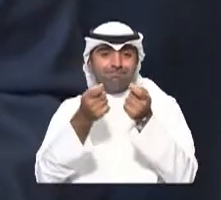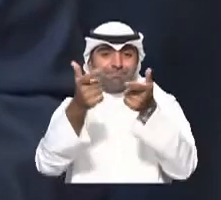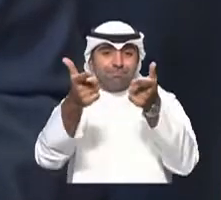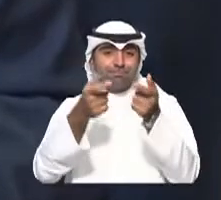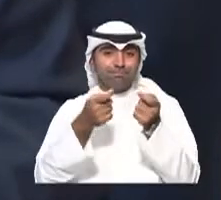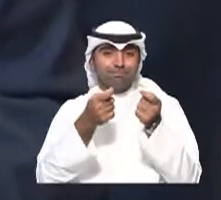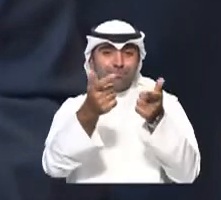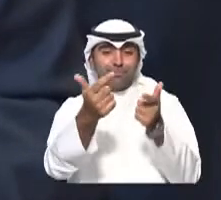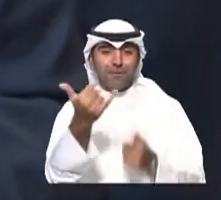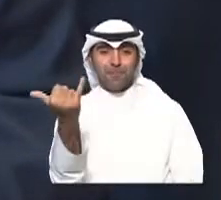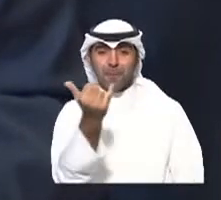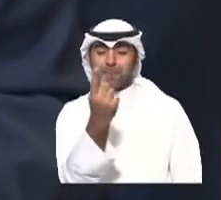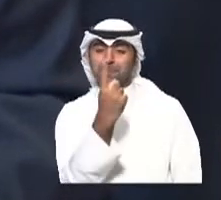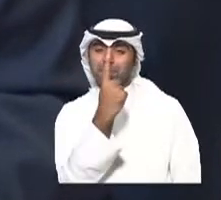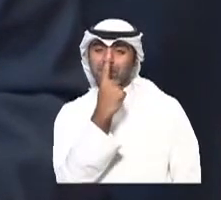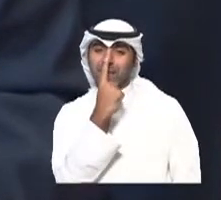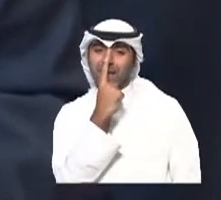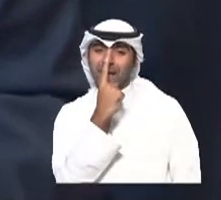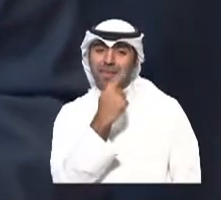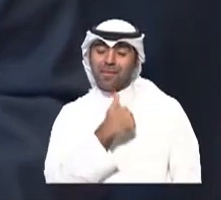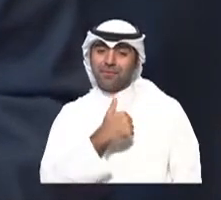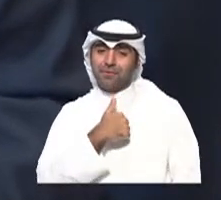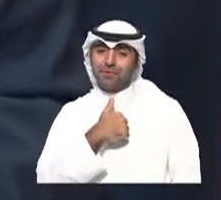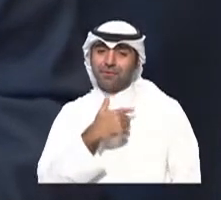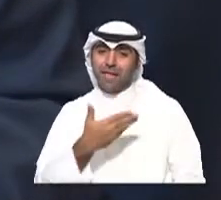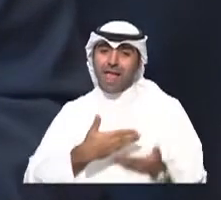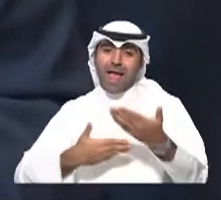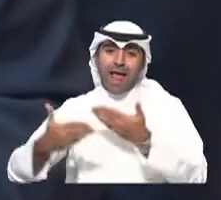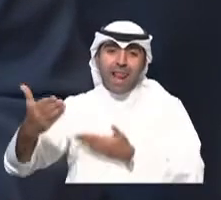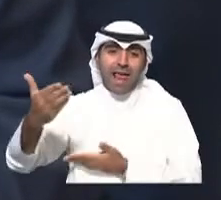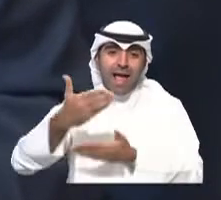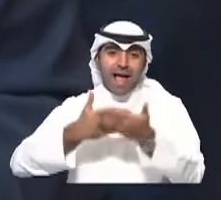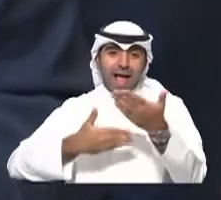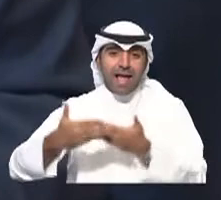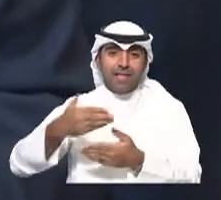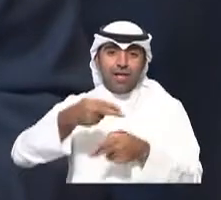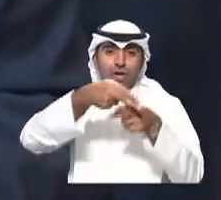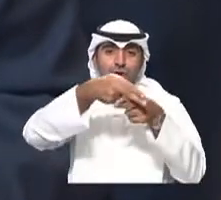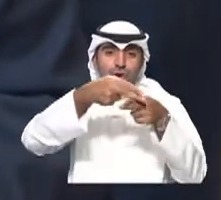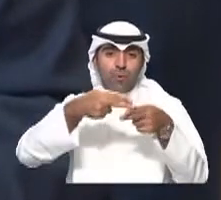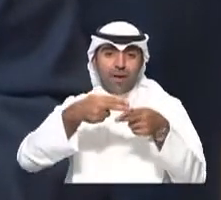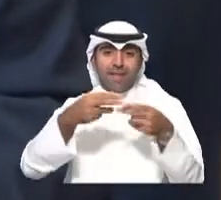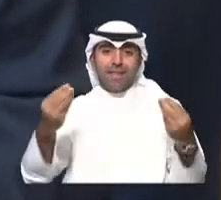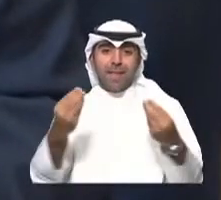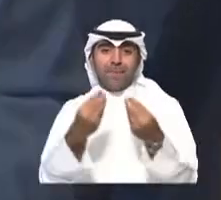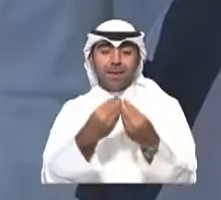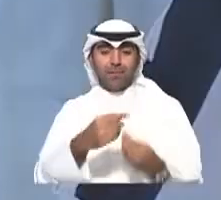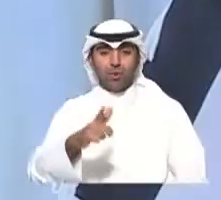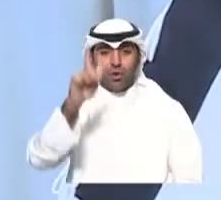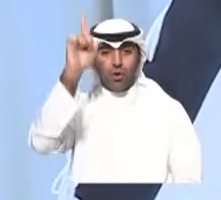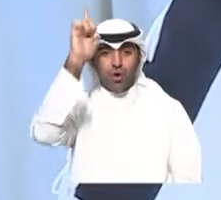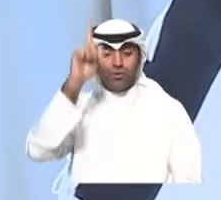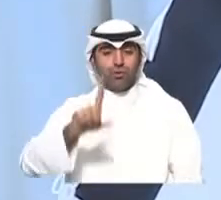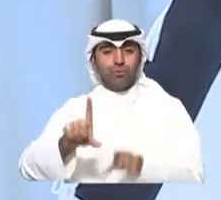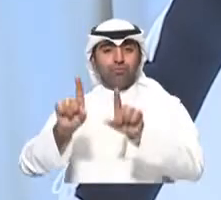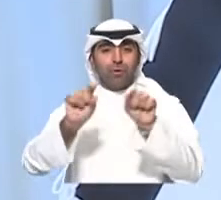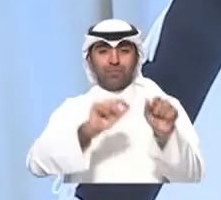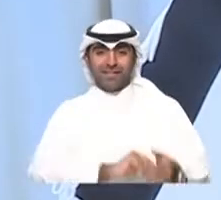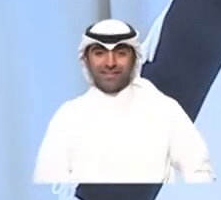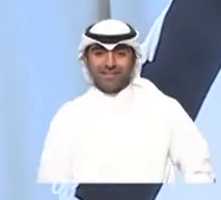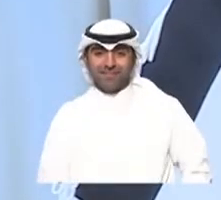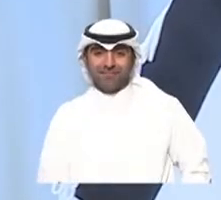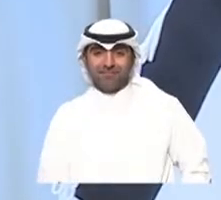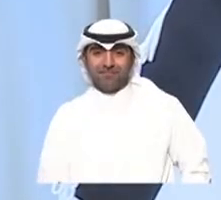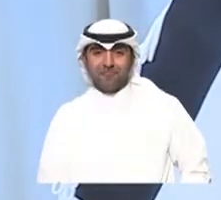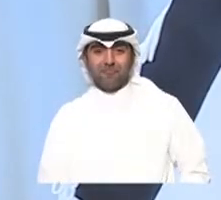بالتوجه اللي أمر فيه بتقديم كل الدعم للمملكة الأردنية الهاشمية. توقيع